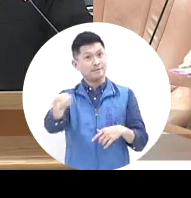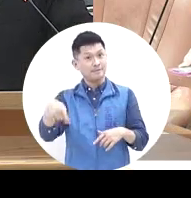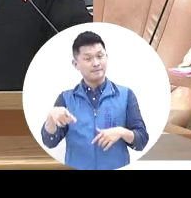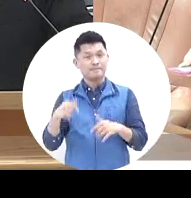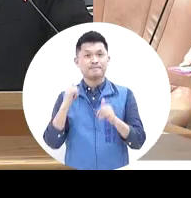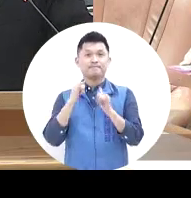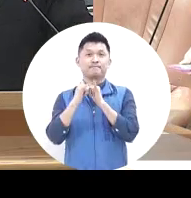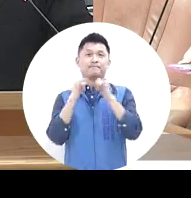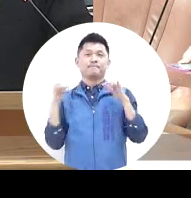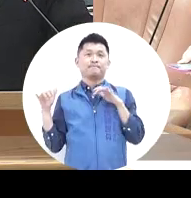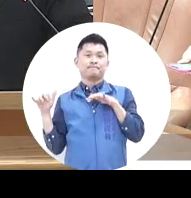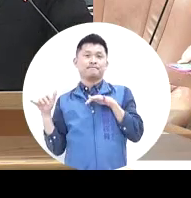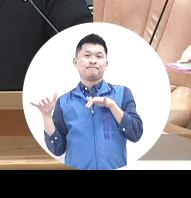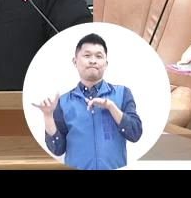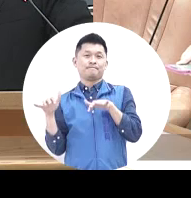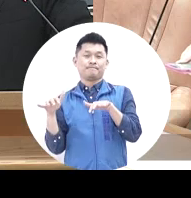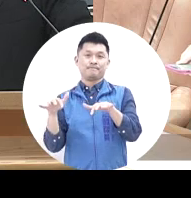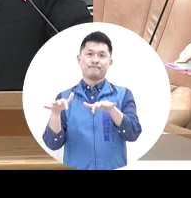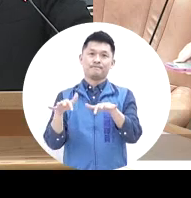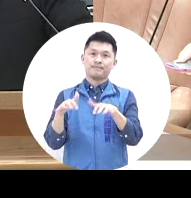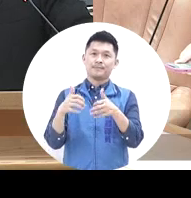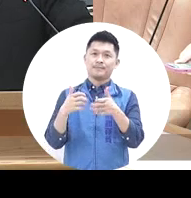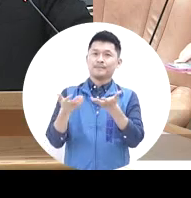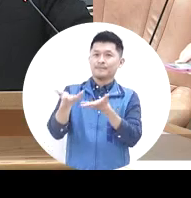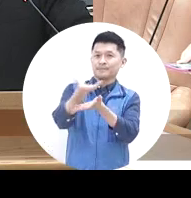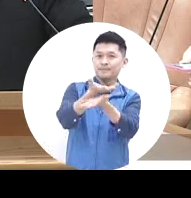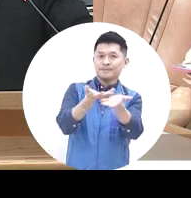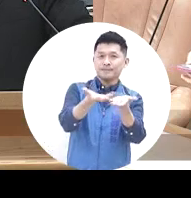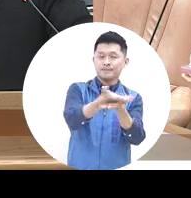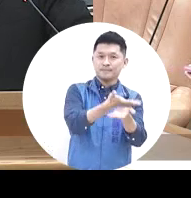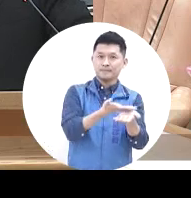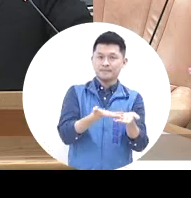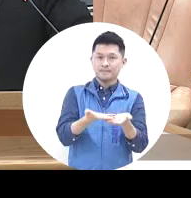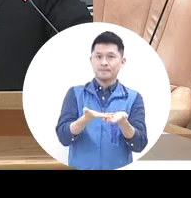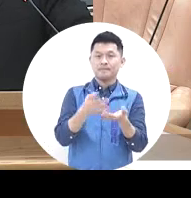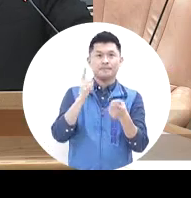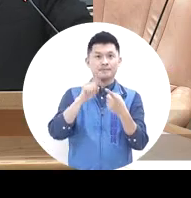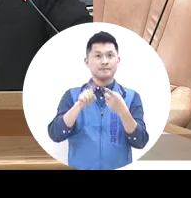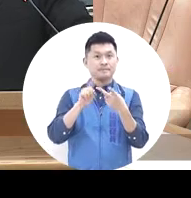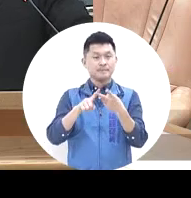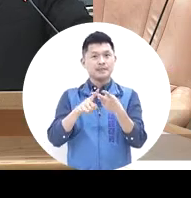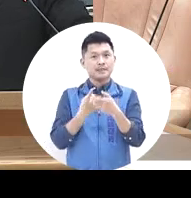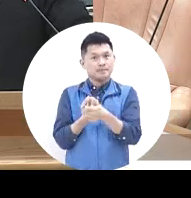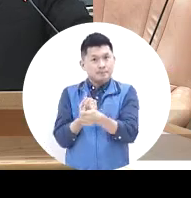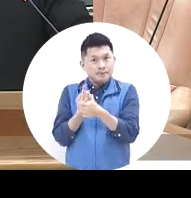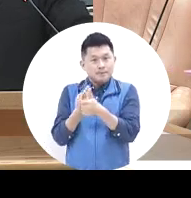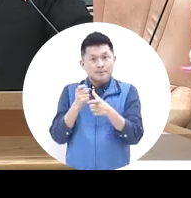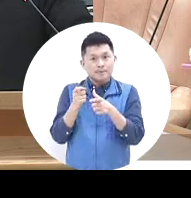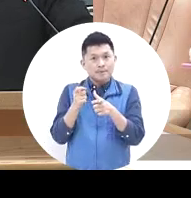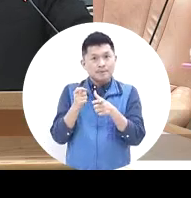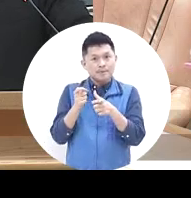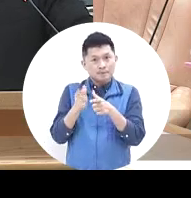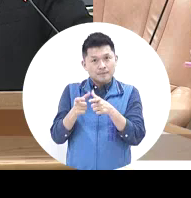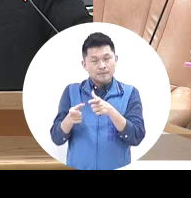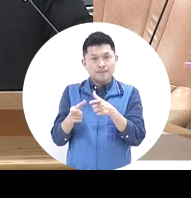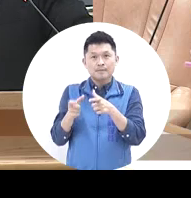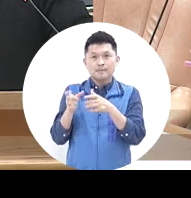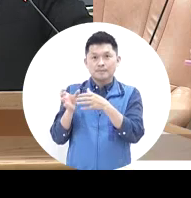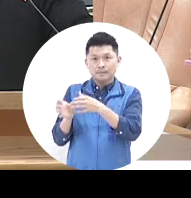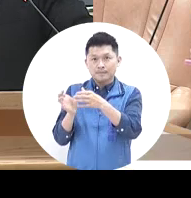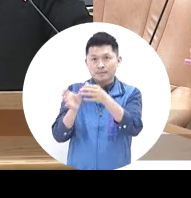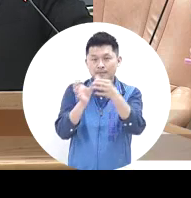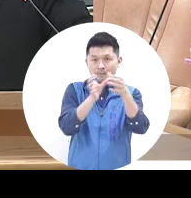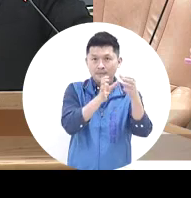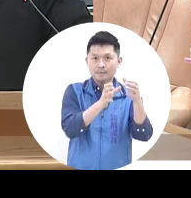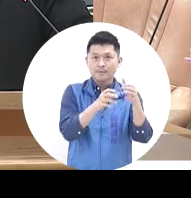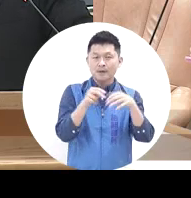能够参与分享，然后又能够让产业能够带动的方式，来做户外的整